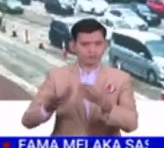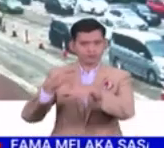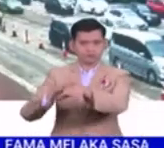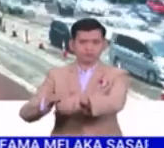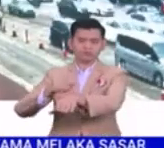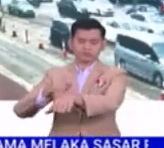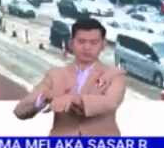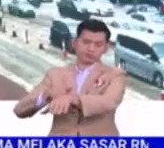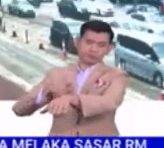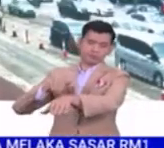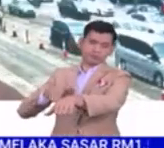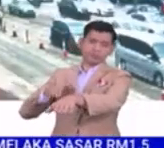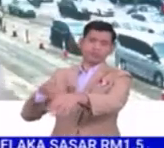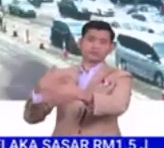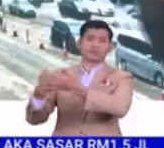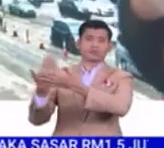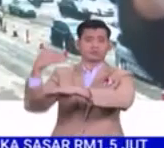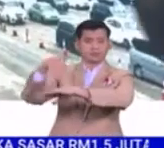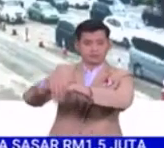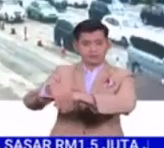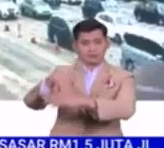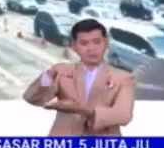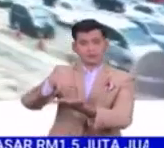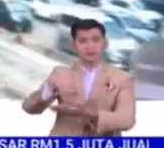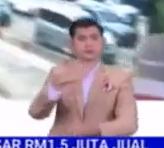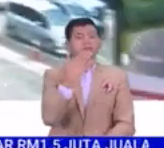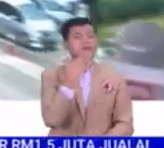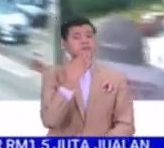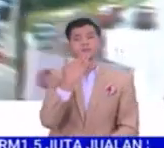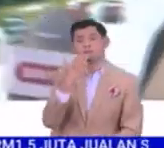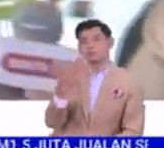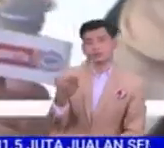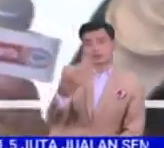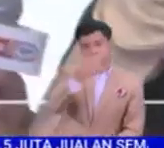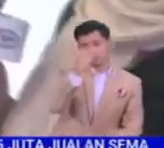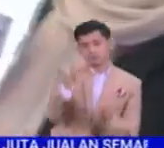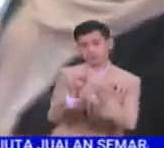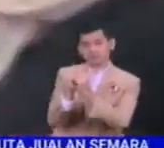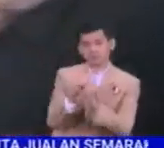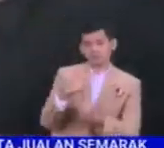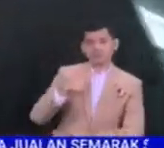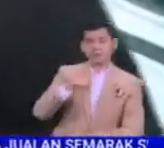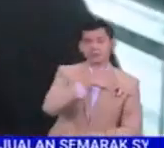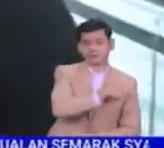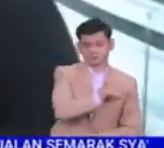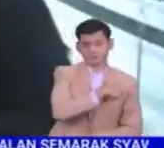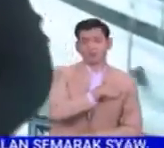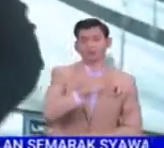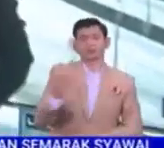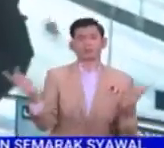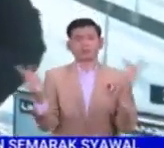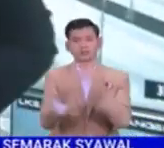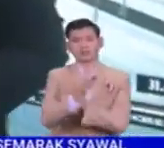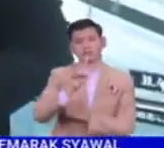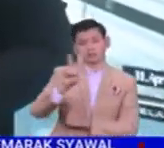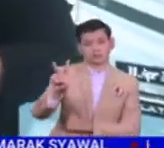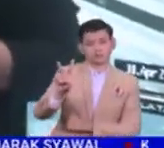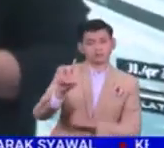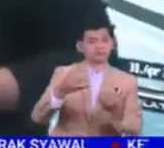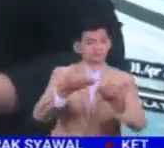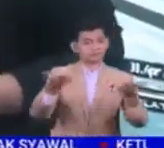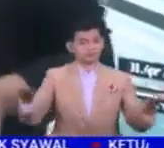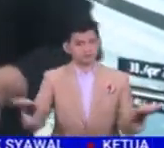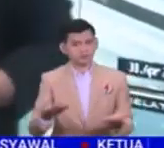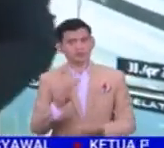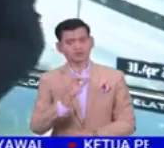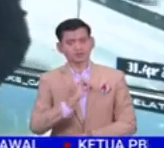lah sehingga ke malam ini. Baik, terima kasih Tuan Syed sudi bersama dengan kami untuk kali keduanya. Baik, saudara,